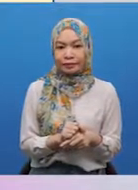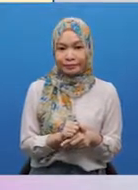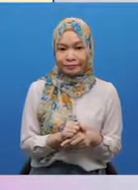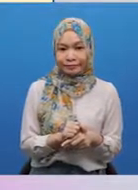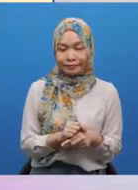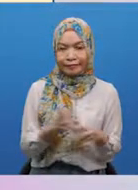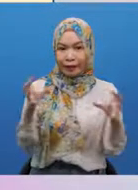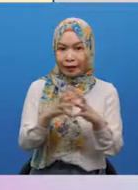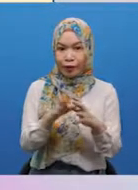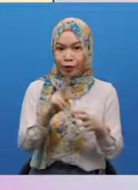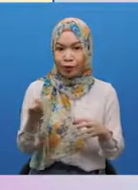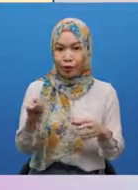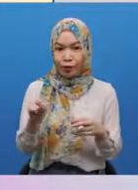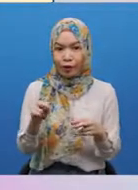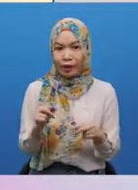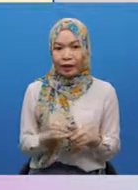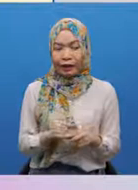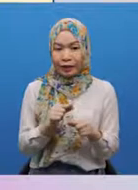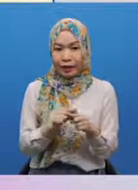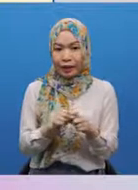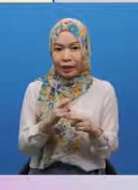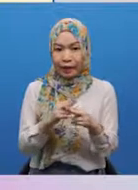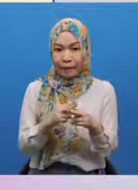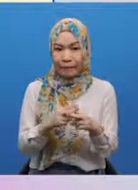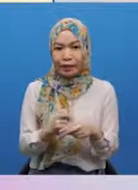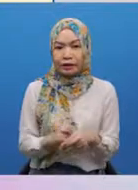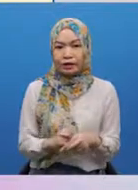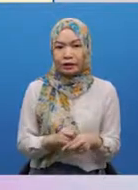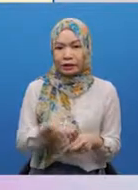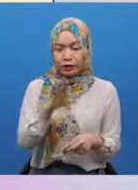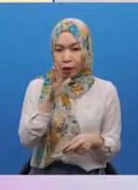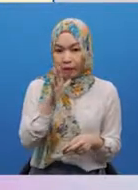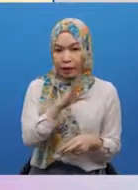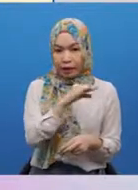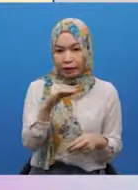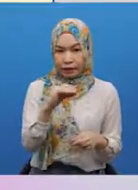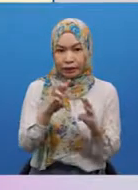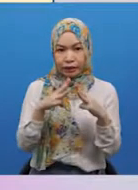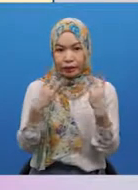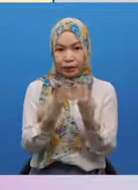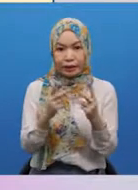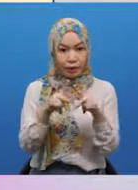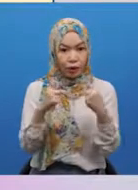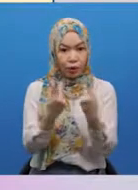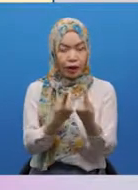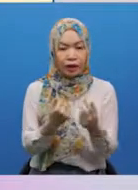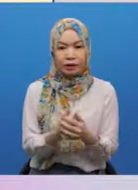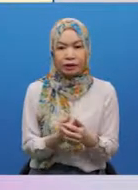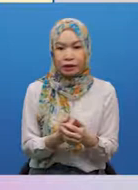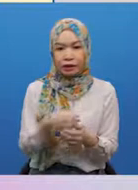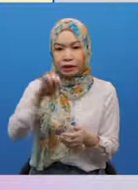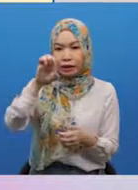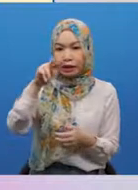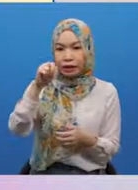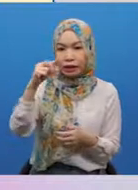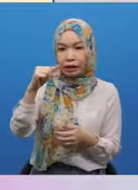Yahya. Gabungan gelarannya ialah kekeluargaan iaitu Mak dan warisan Engku. Contoh